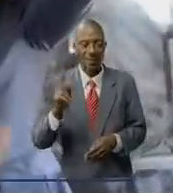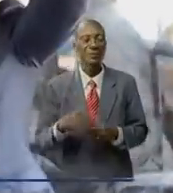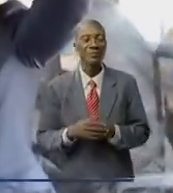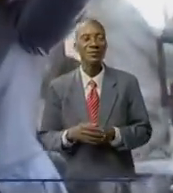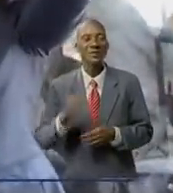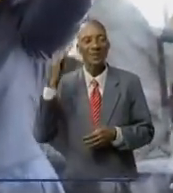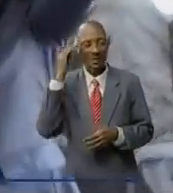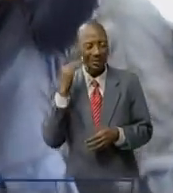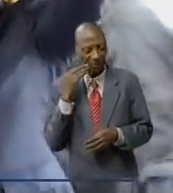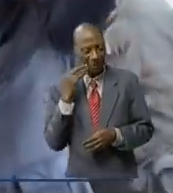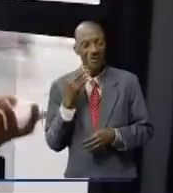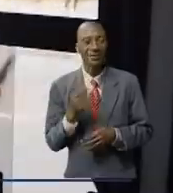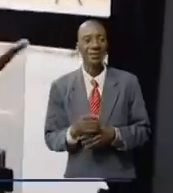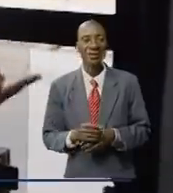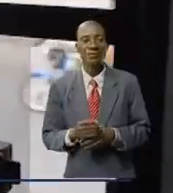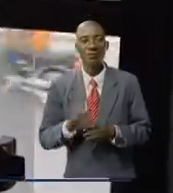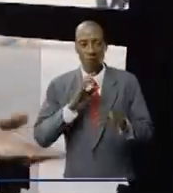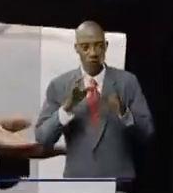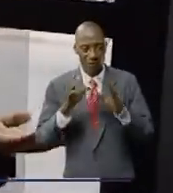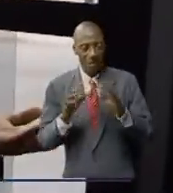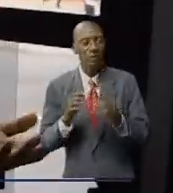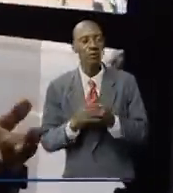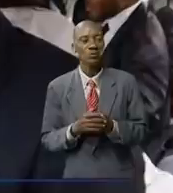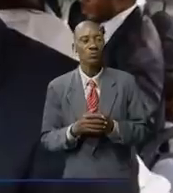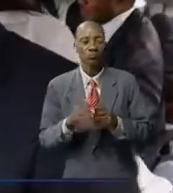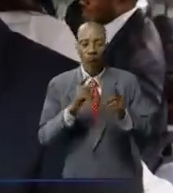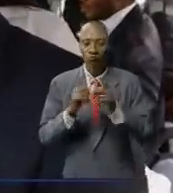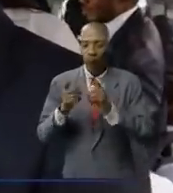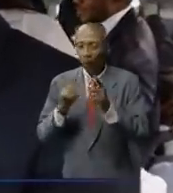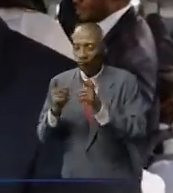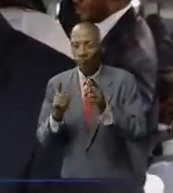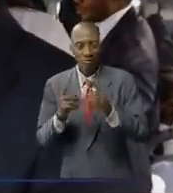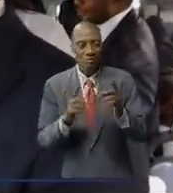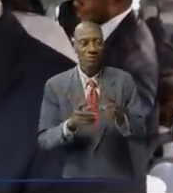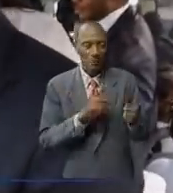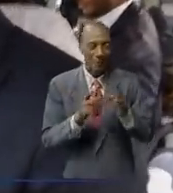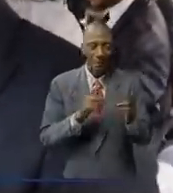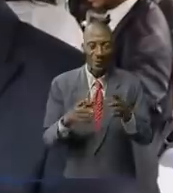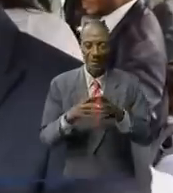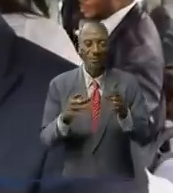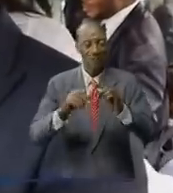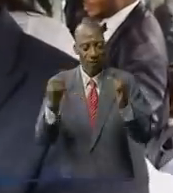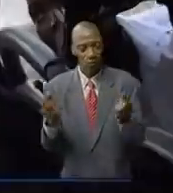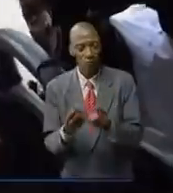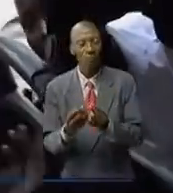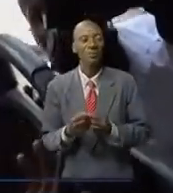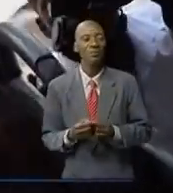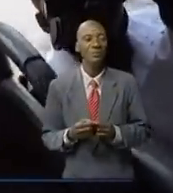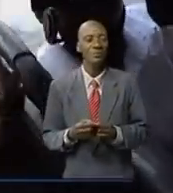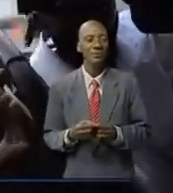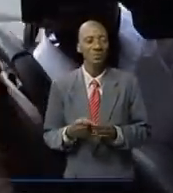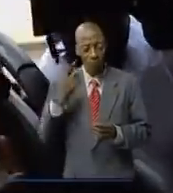de Désenclavement, Chérubin Okende, qui a échangé avec les élèves en les invitant à prendre au sérieux leurs études tout au long du